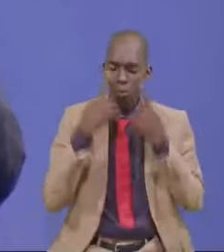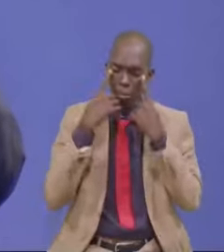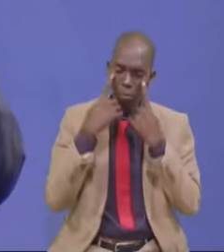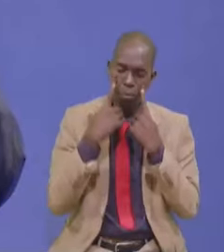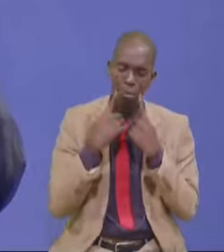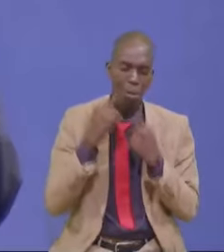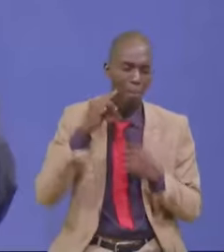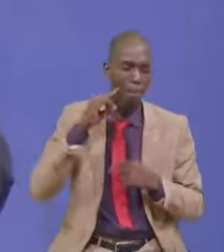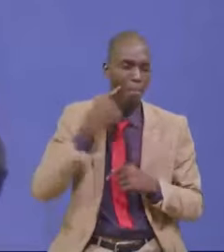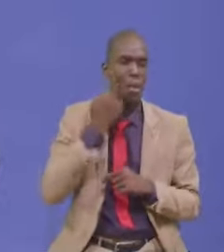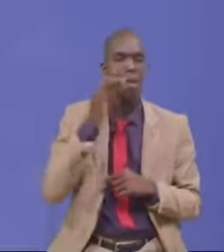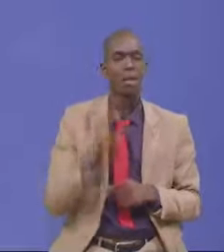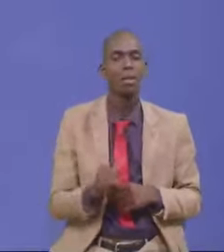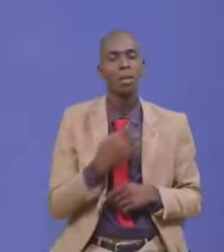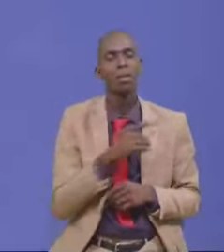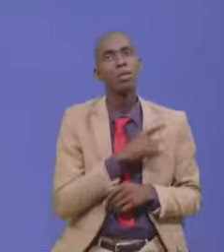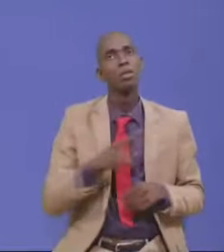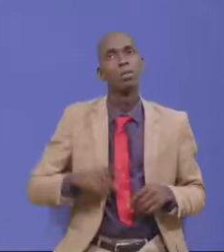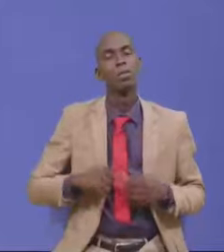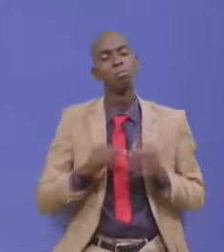Et le Seigneur l'a reçu.